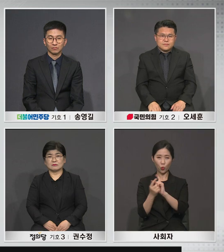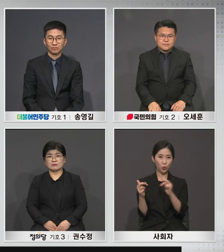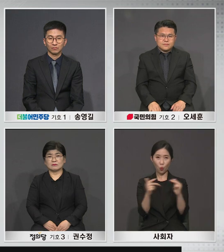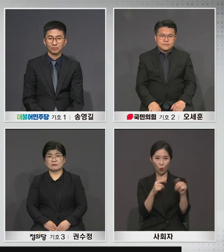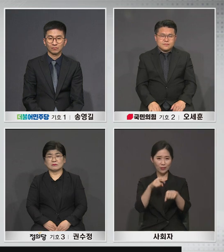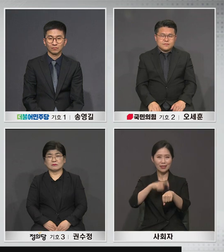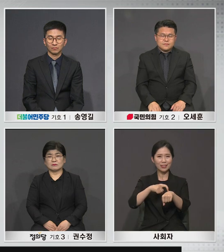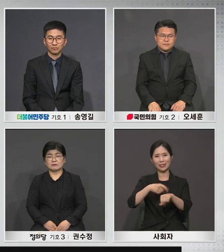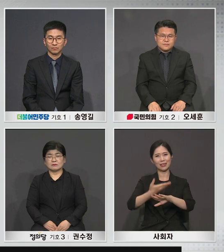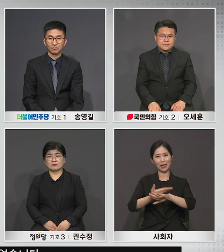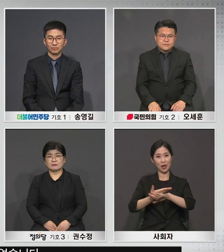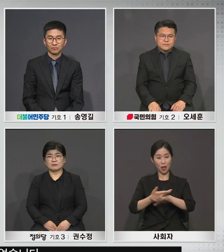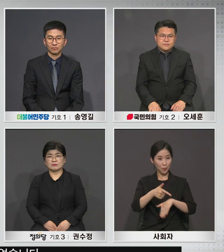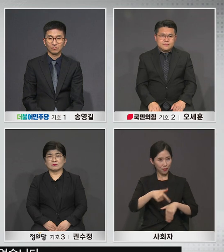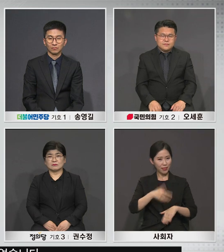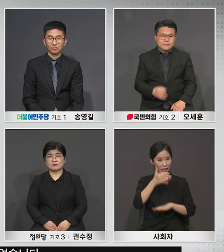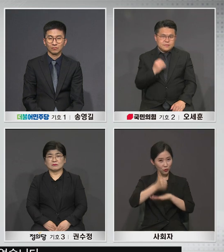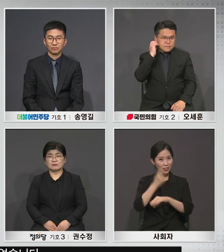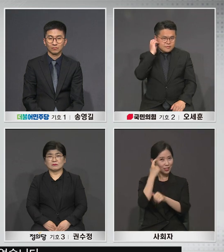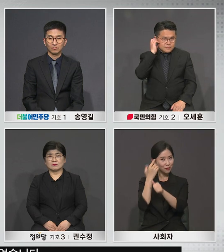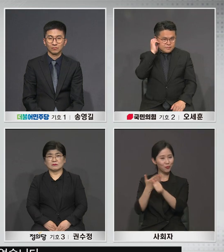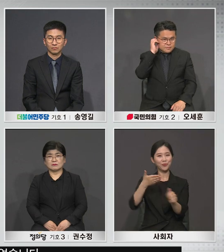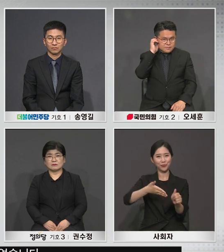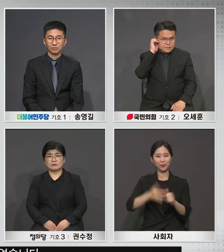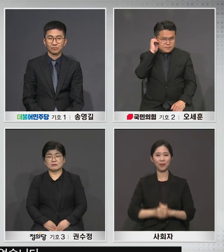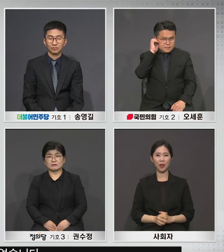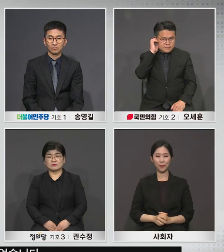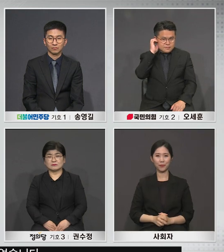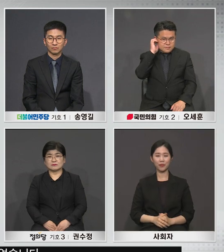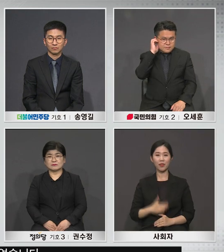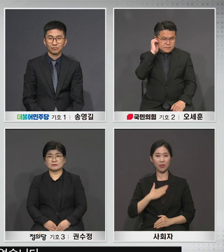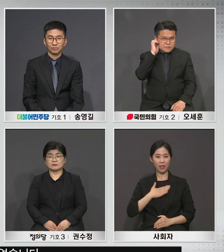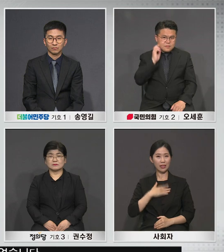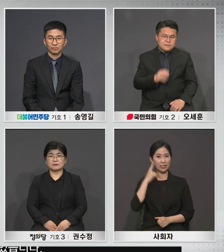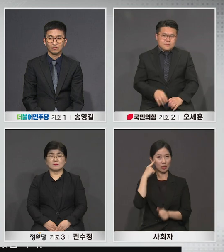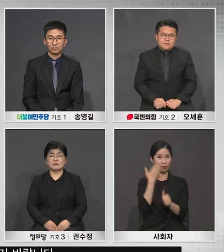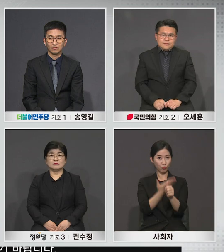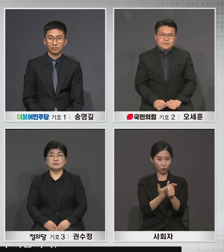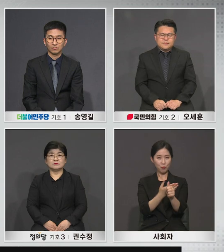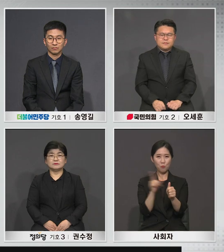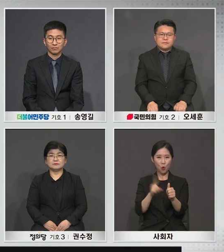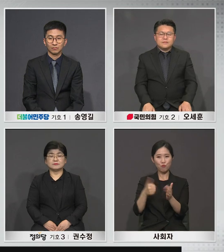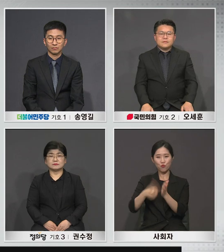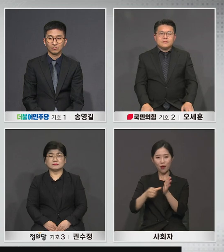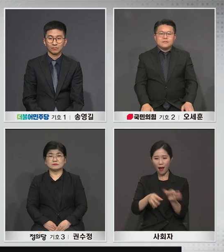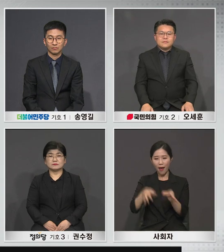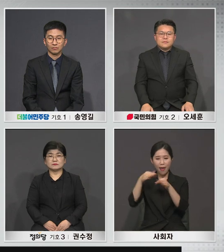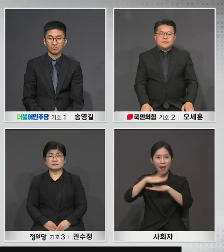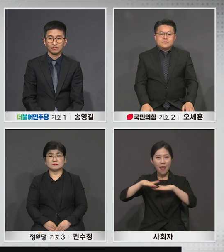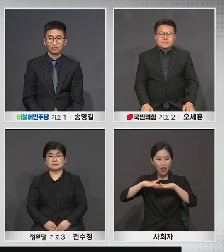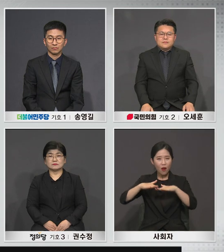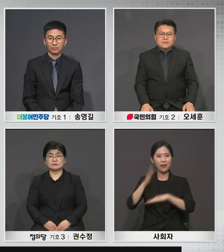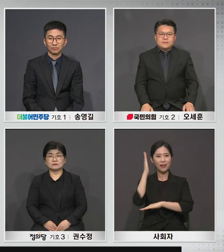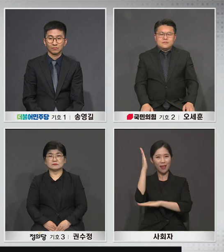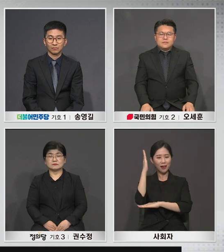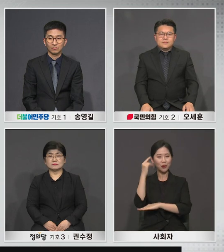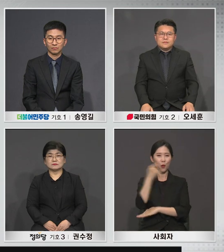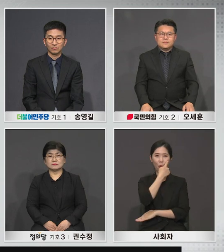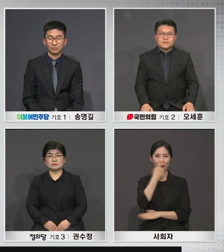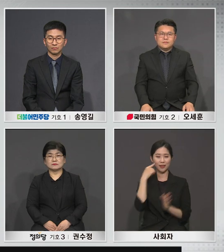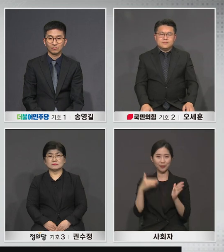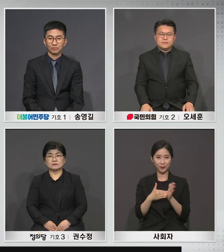나중에 혹시 필요하다면 이어가도록 하고요. 일단 제가 첫 번째 드린 물가대책 관련된 이야기 잘 들어봤습니다. 자 이제는